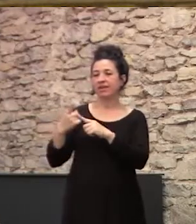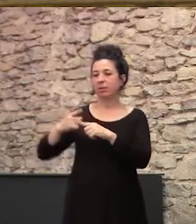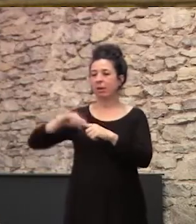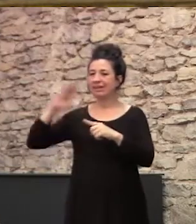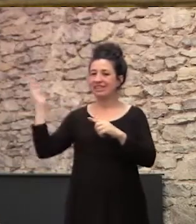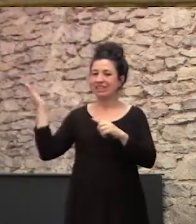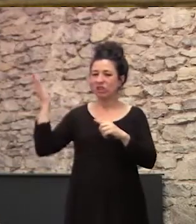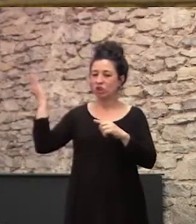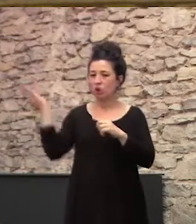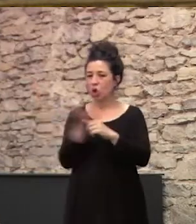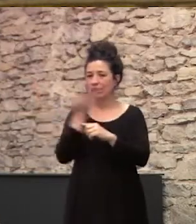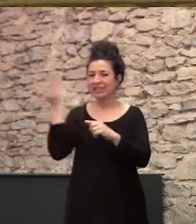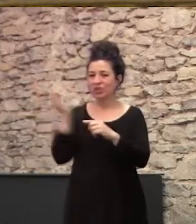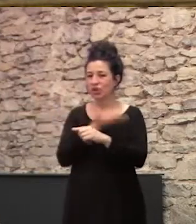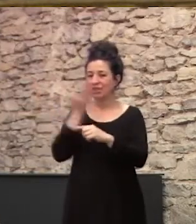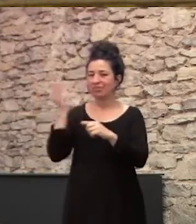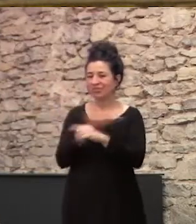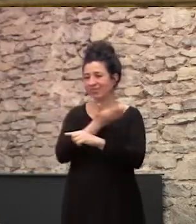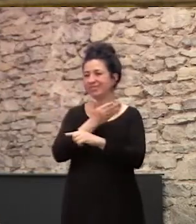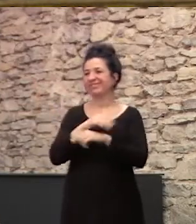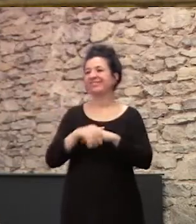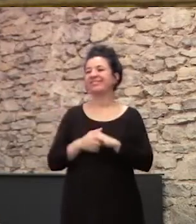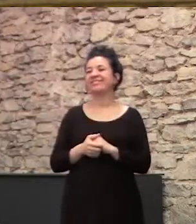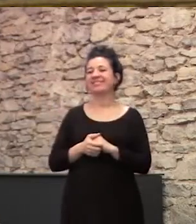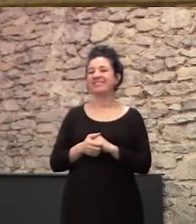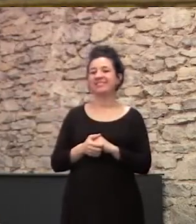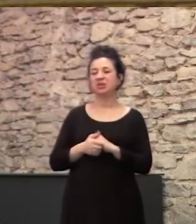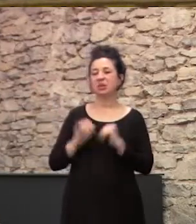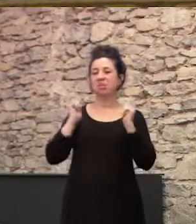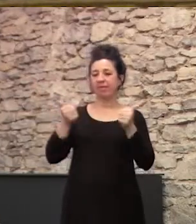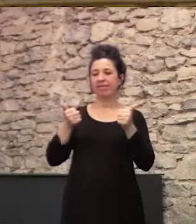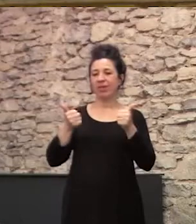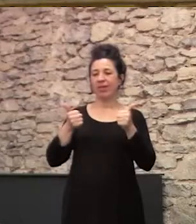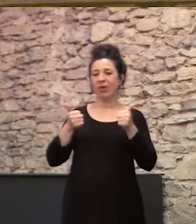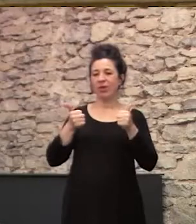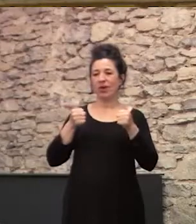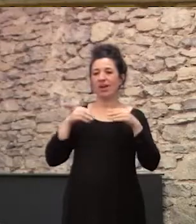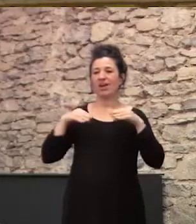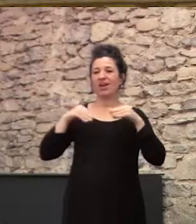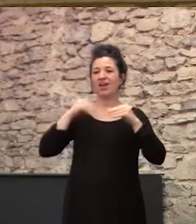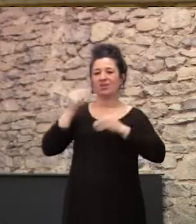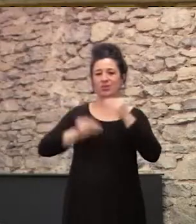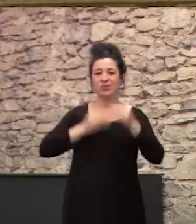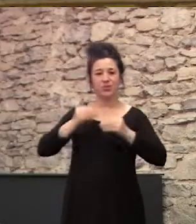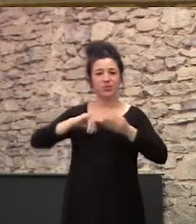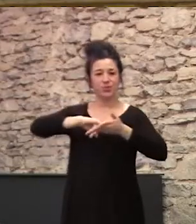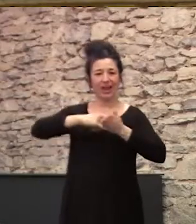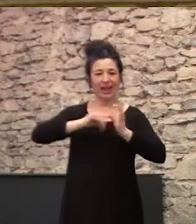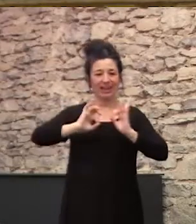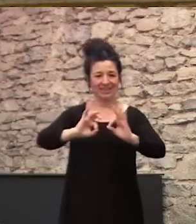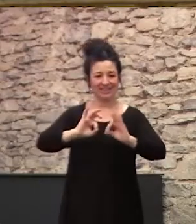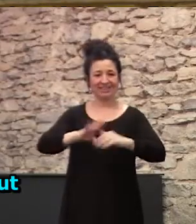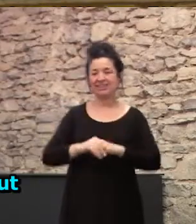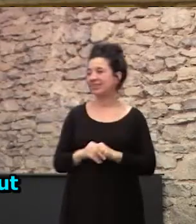hori hasi naiz erabiltzen. Bai. Bueno, hasi naiz erabiltzen jara erabiltzen eta espaldi ez dago ez derramedio.